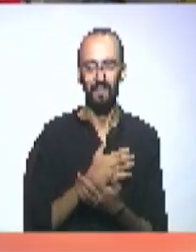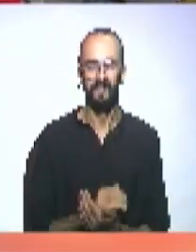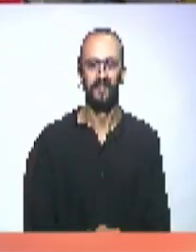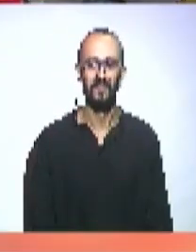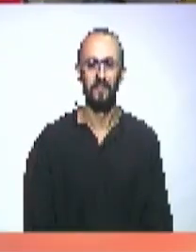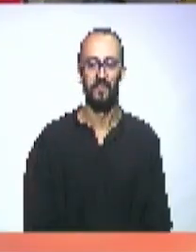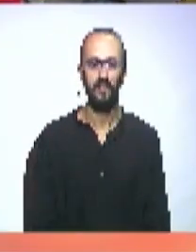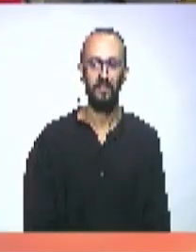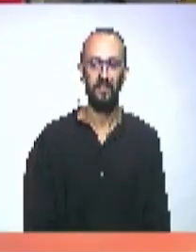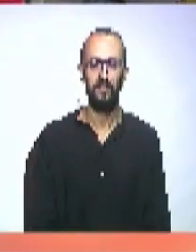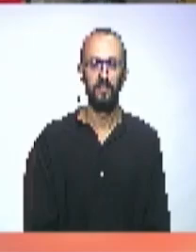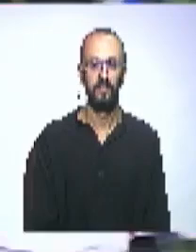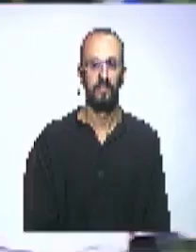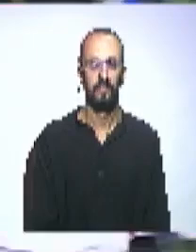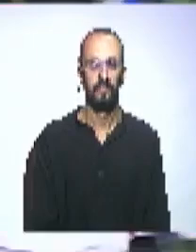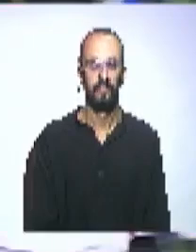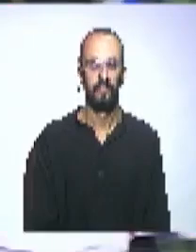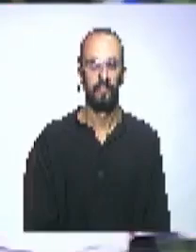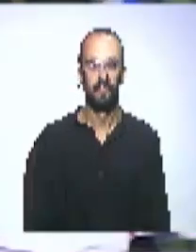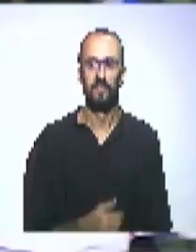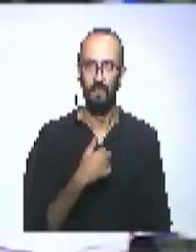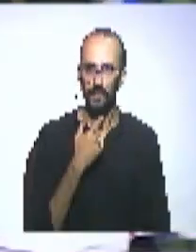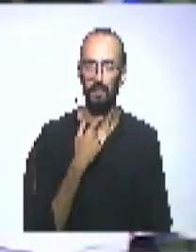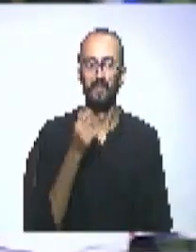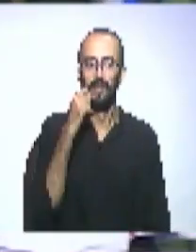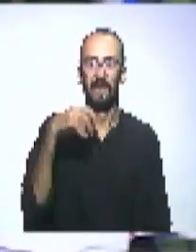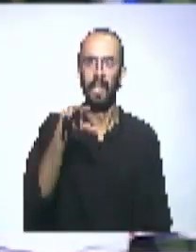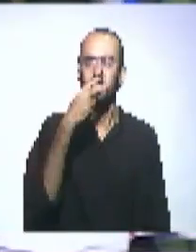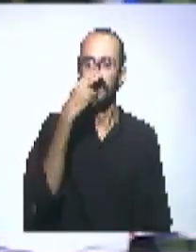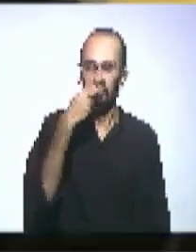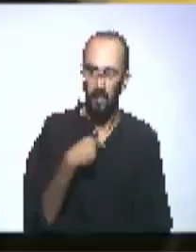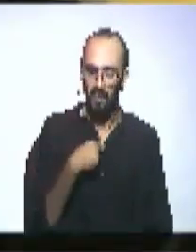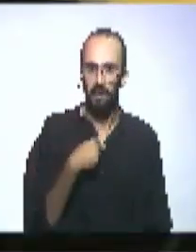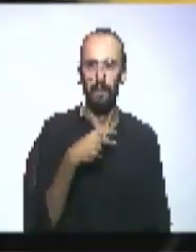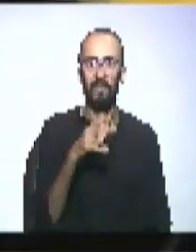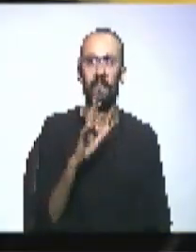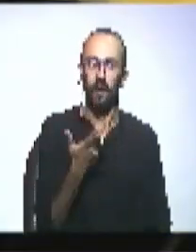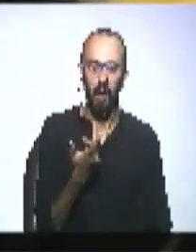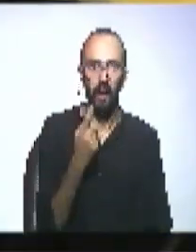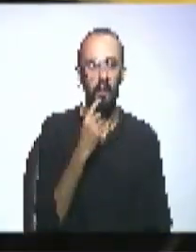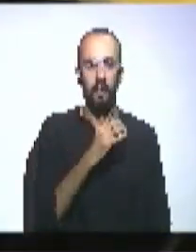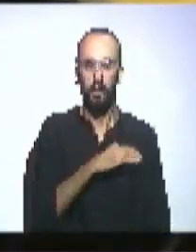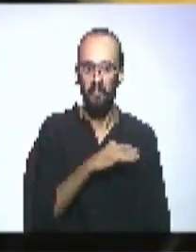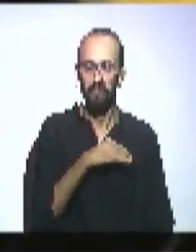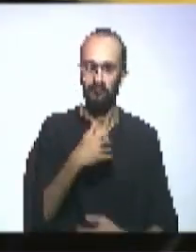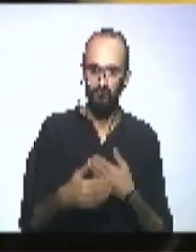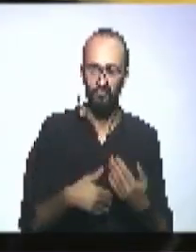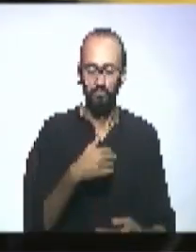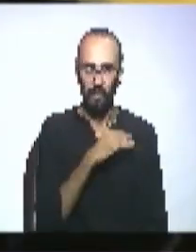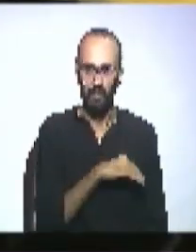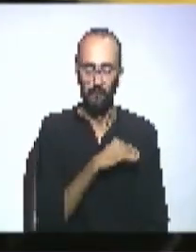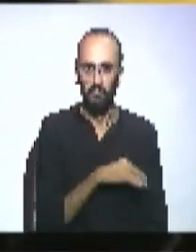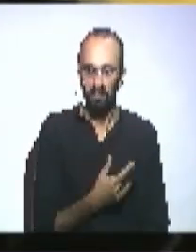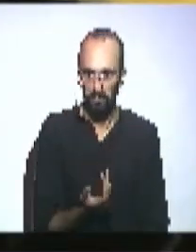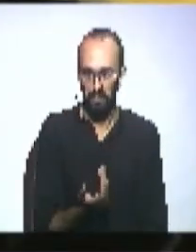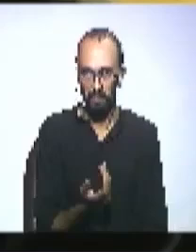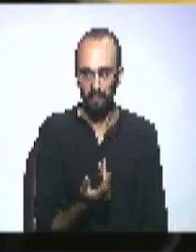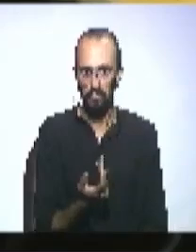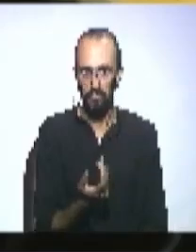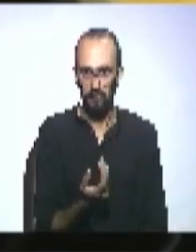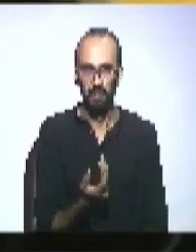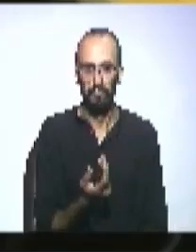مقدما. انا بحب كده بقى. بحب الناس اللي متابعه. بحب الناس اللي بتخش تجرب. بحب الناس اللي